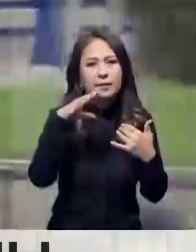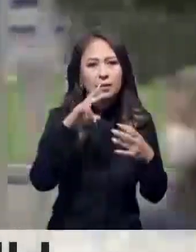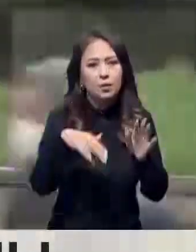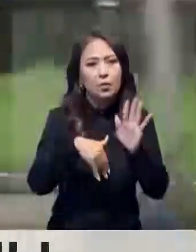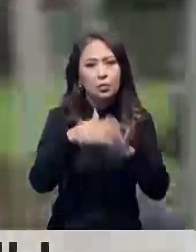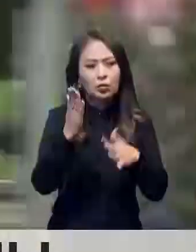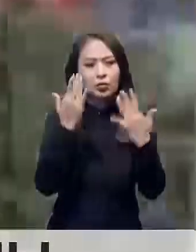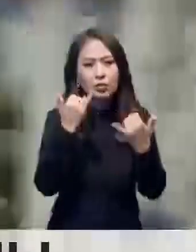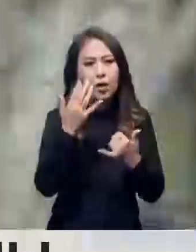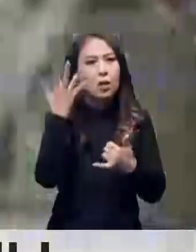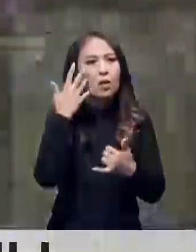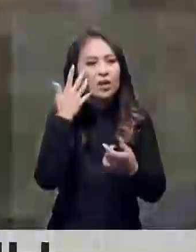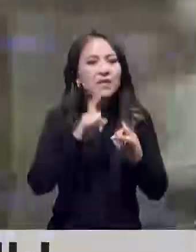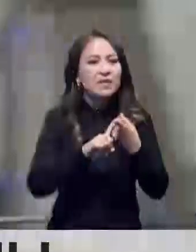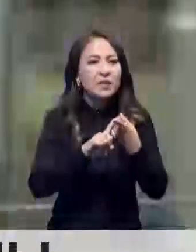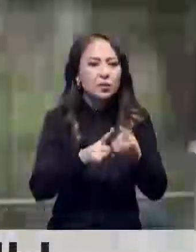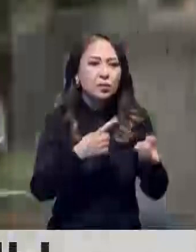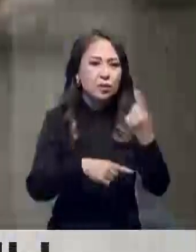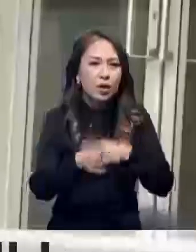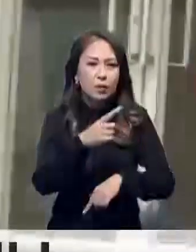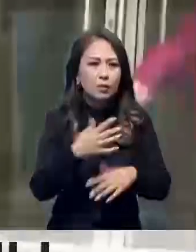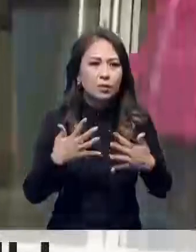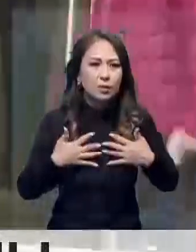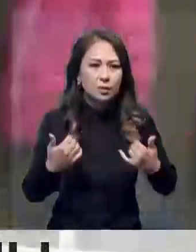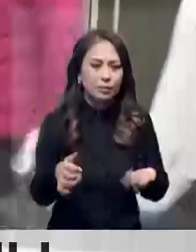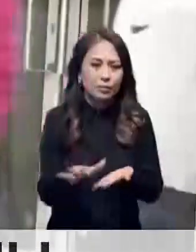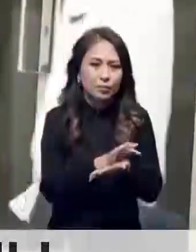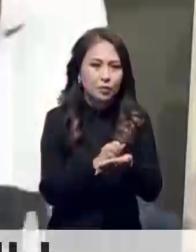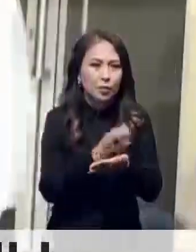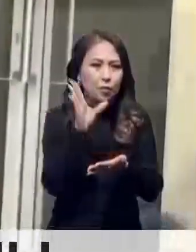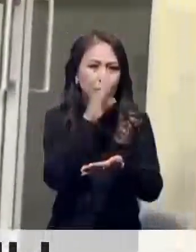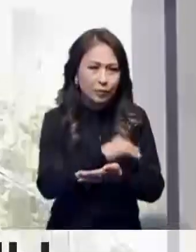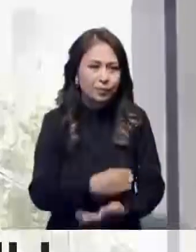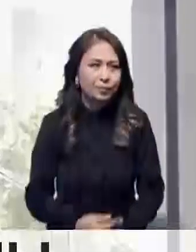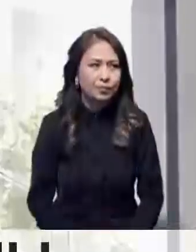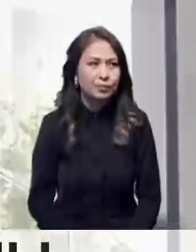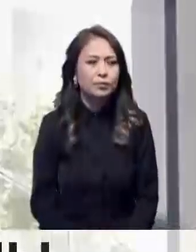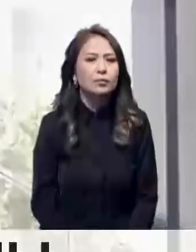абзал. Өйткені мутацияланған вирустың денсаулыққа қалай әсер ететінін болжау мүмкін емес.